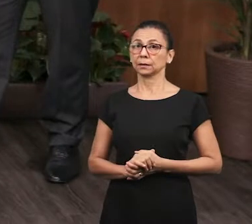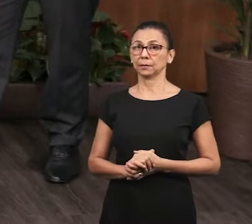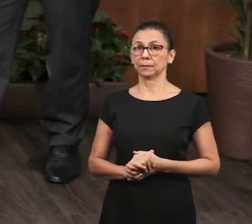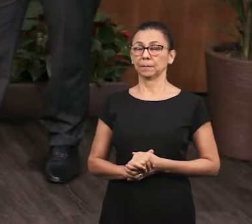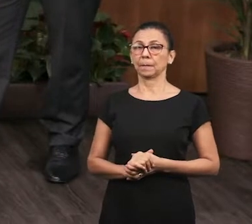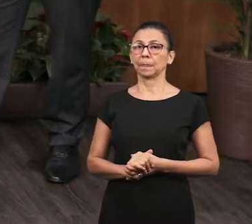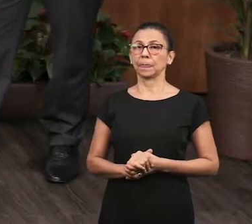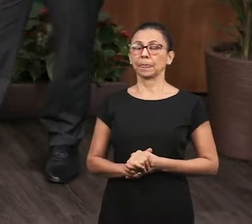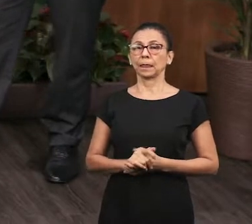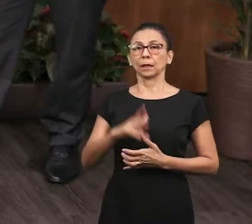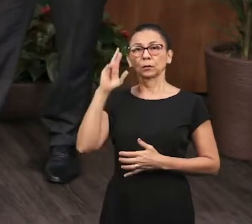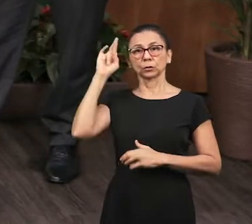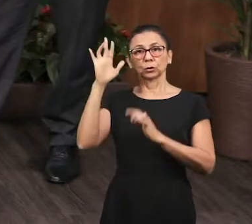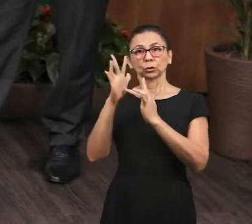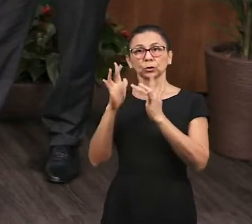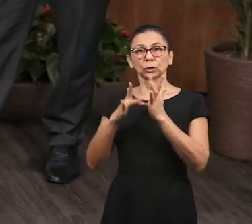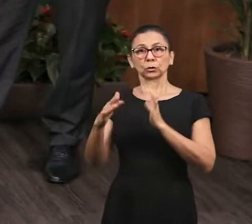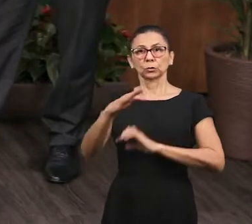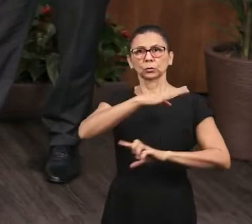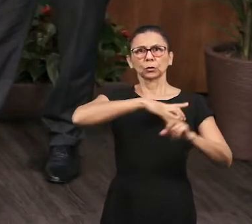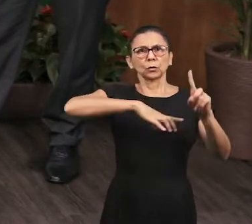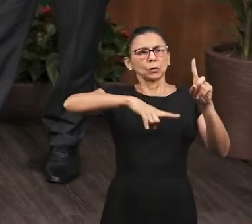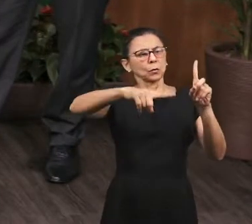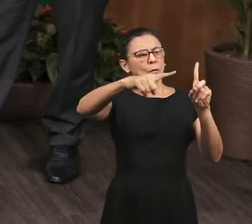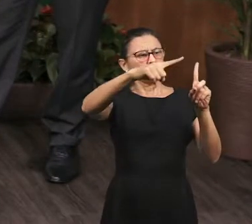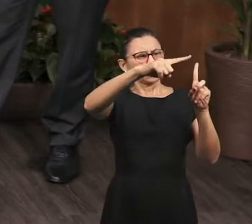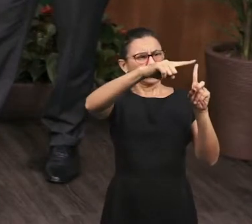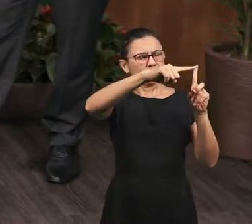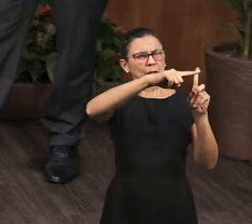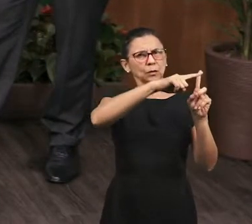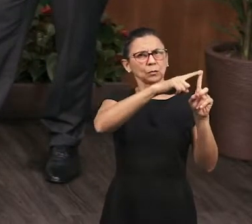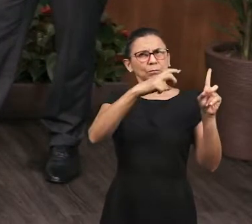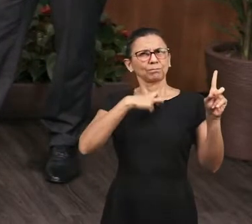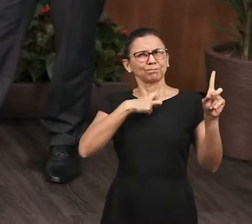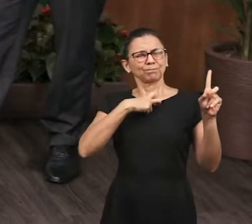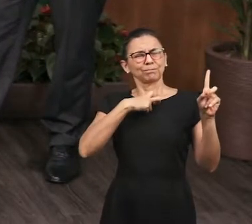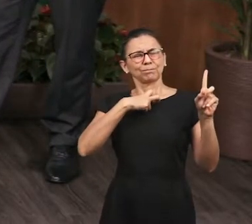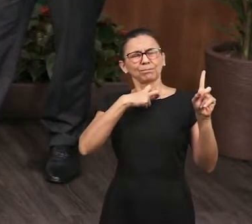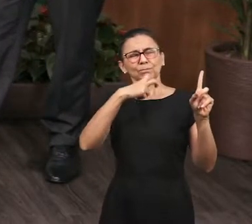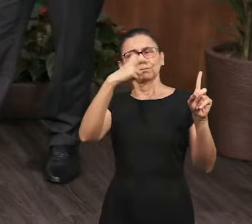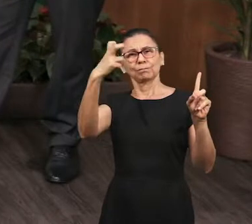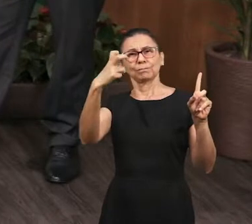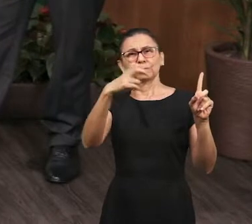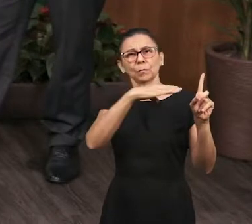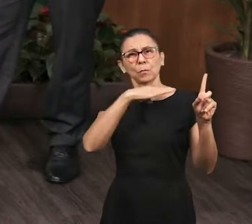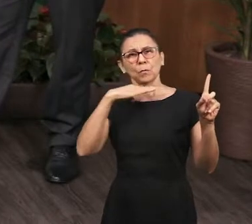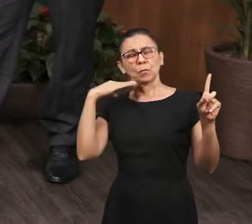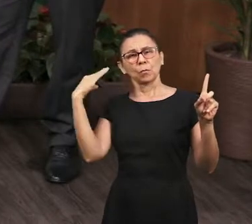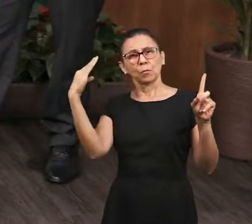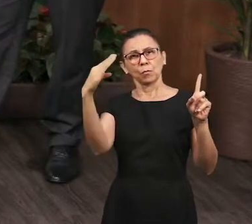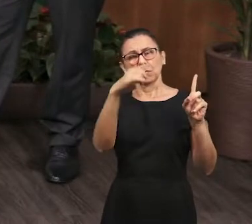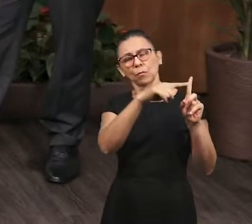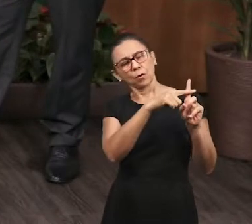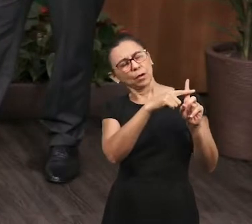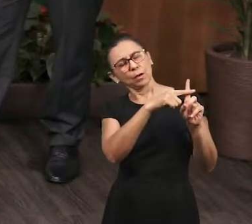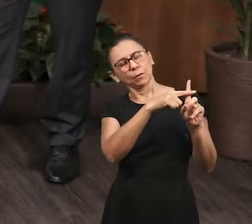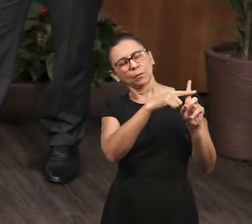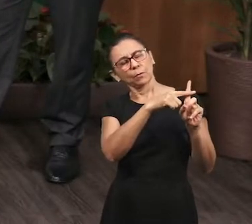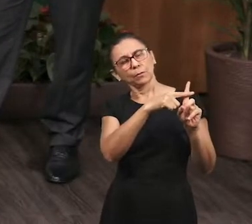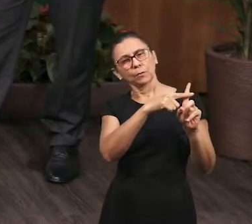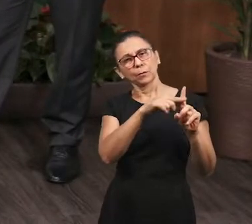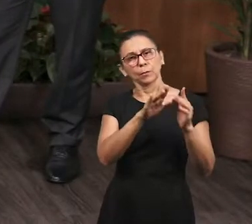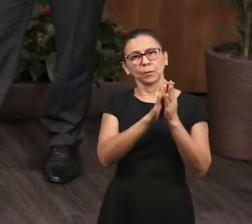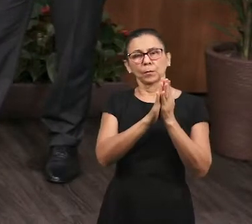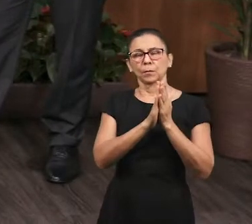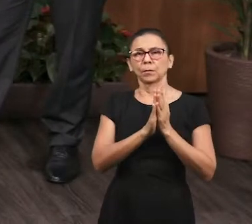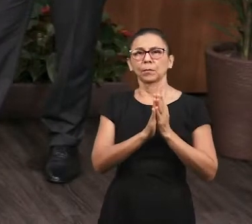когда Иисус был распят и провозгласил громким голосом «совершилось», и